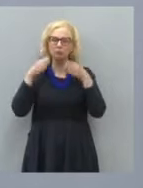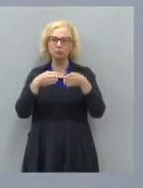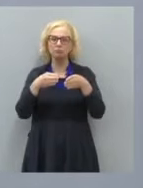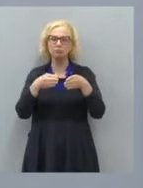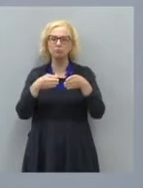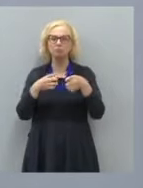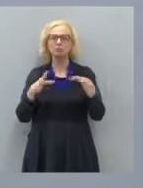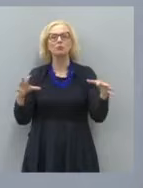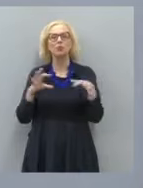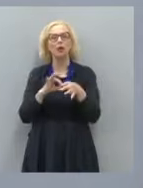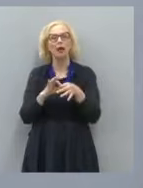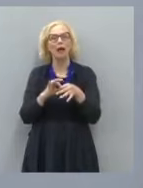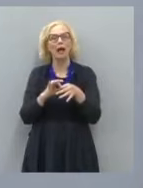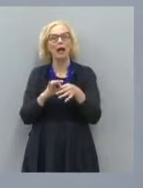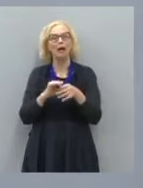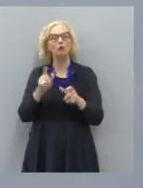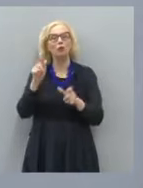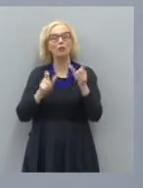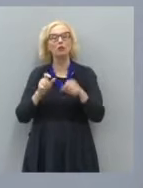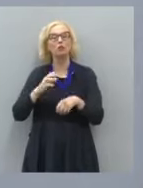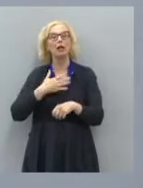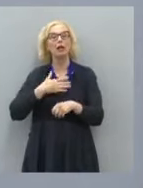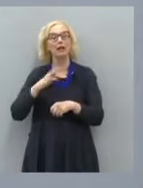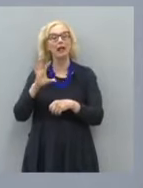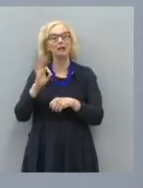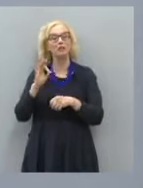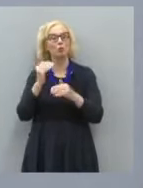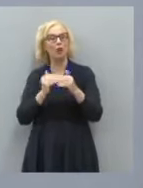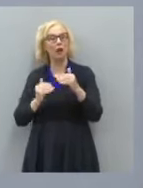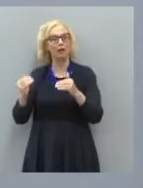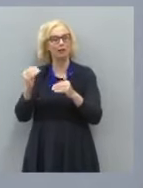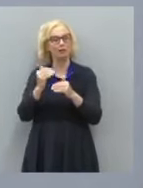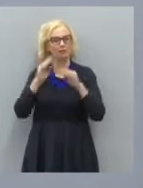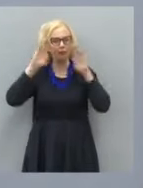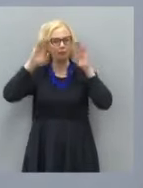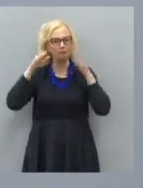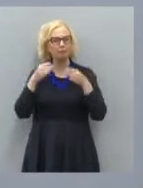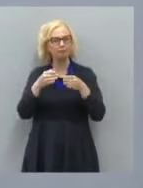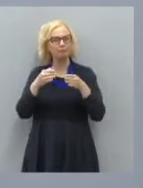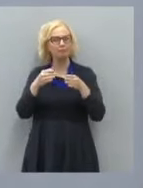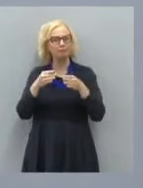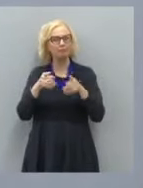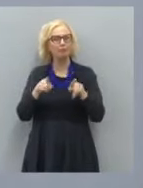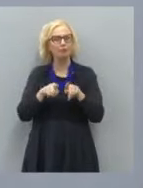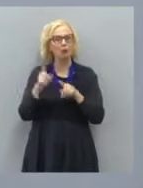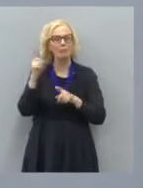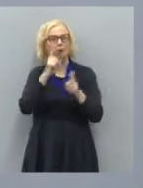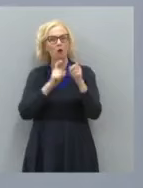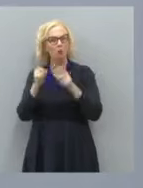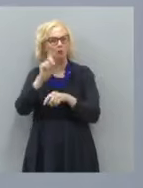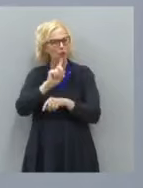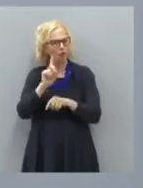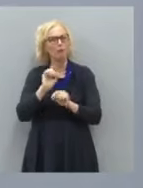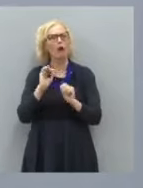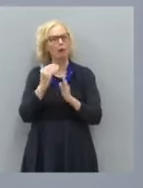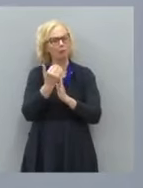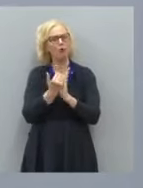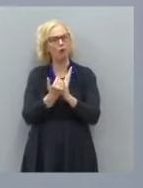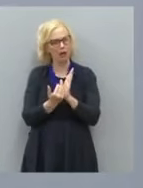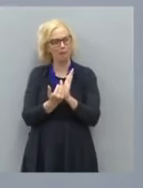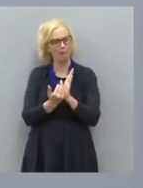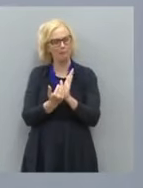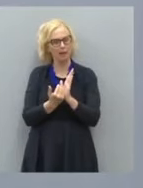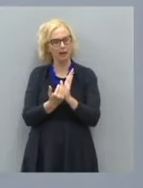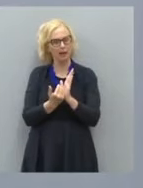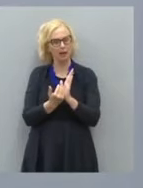tema ultracinquantenni in un'ottica non di apprensione ma di pianificazione e